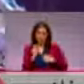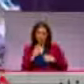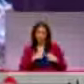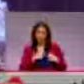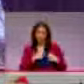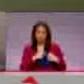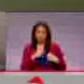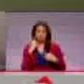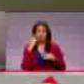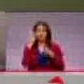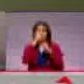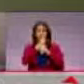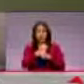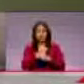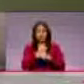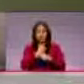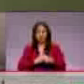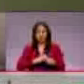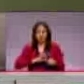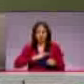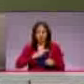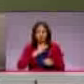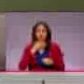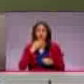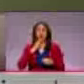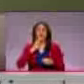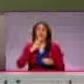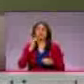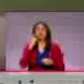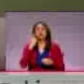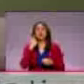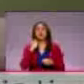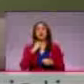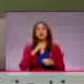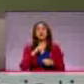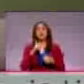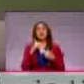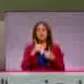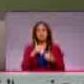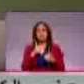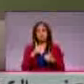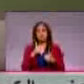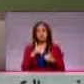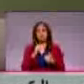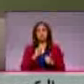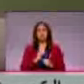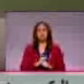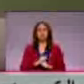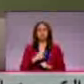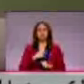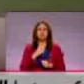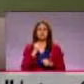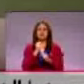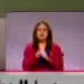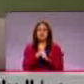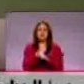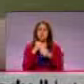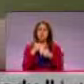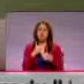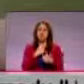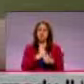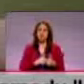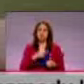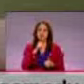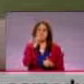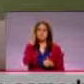عليه ونطلعه من العمليات بحاله يعني الصمام يعني بيشتغل بكفاءه تقريبا